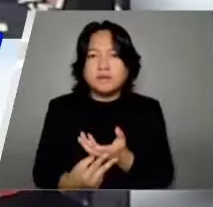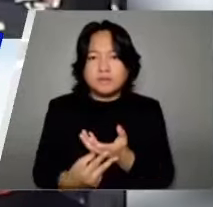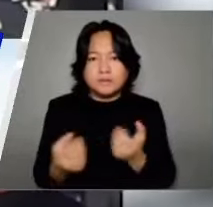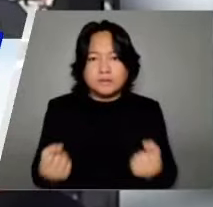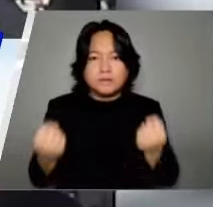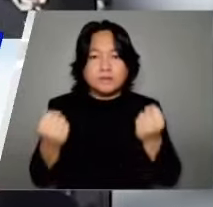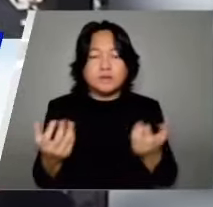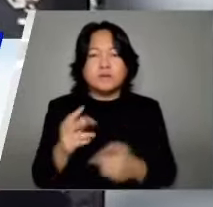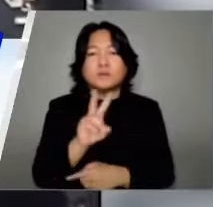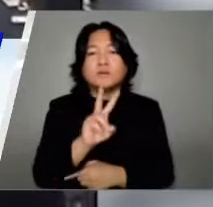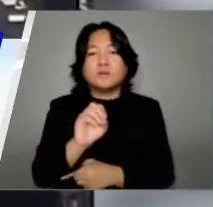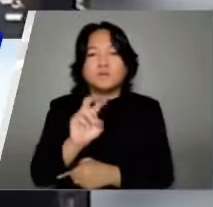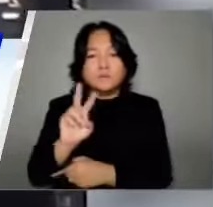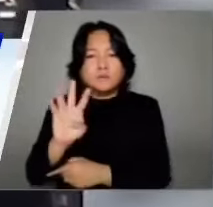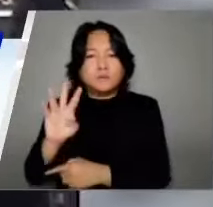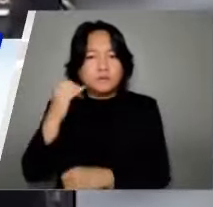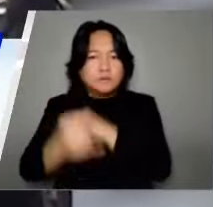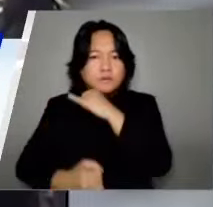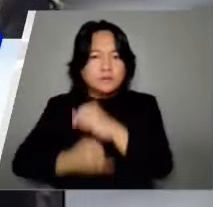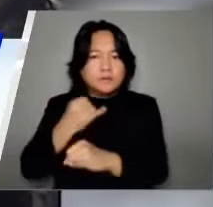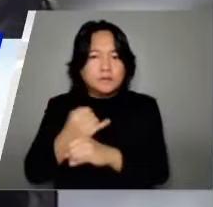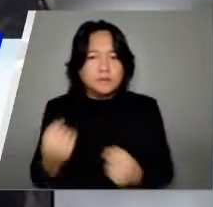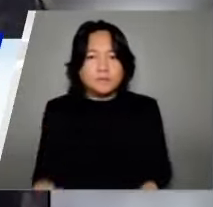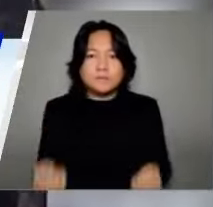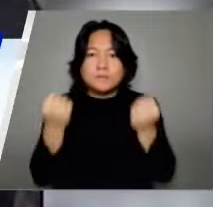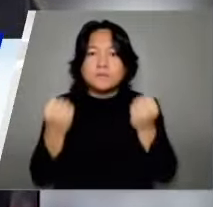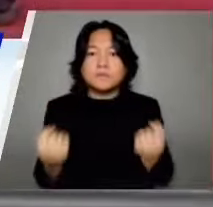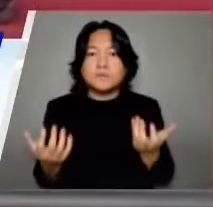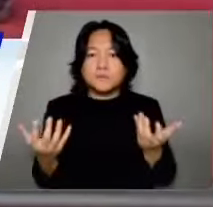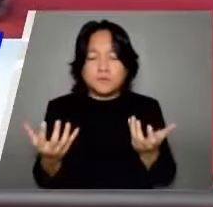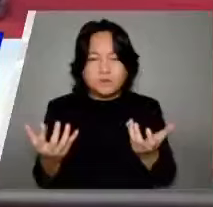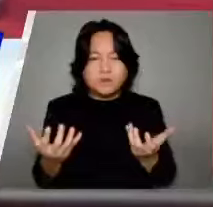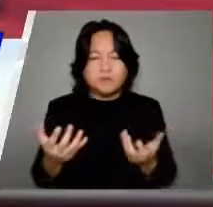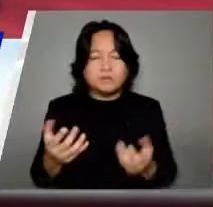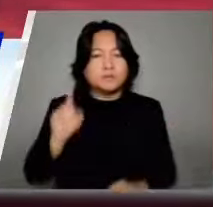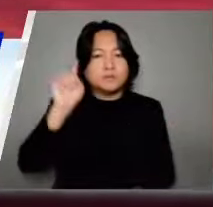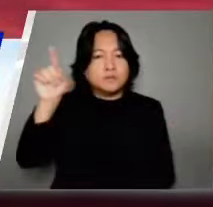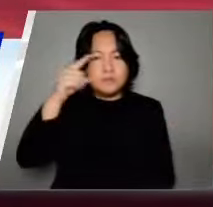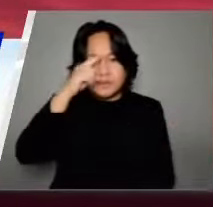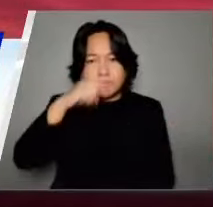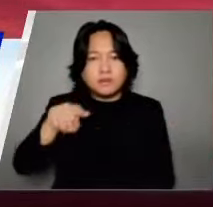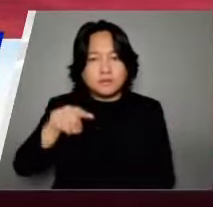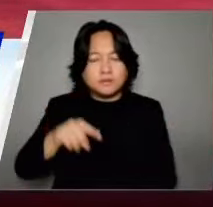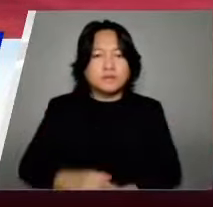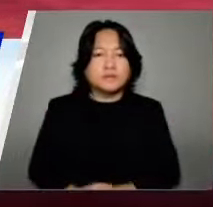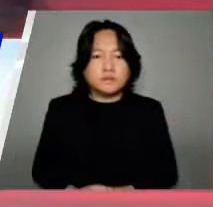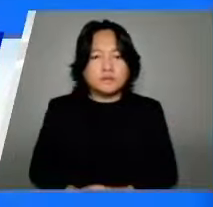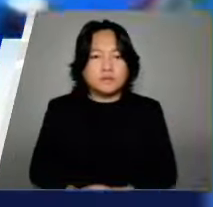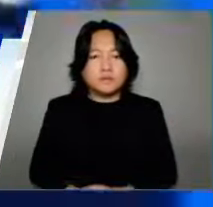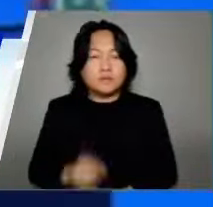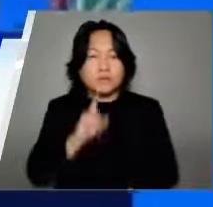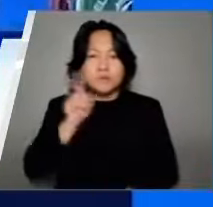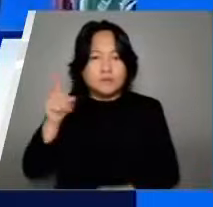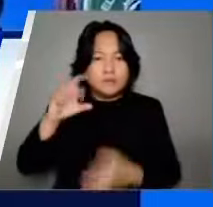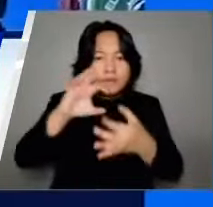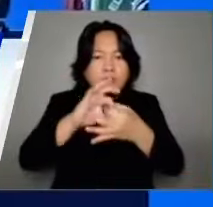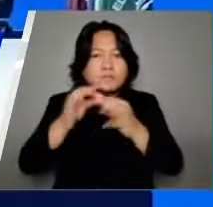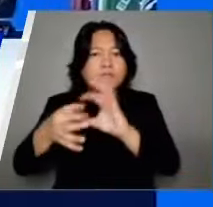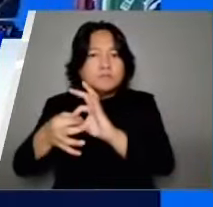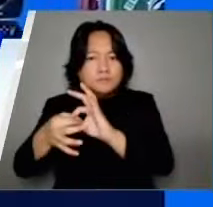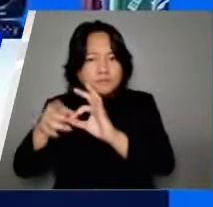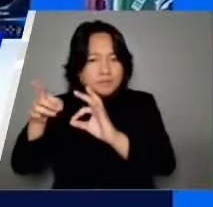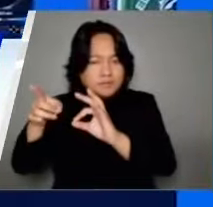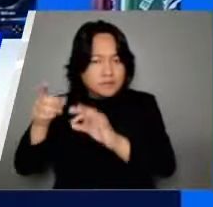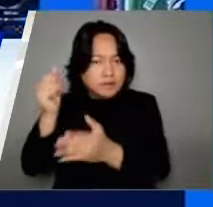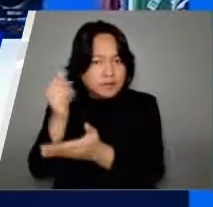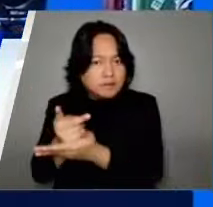2024 International Weightlifting Federation World Cup sa Thailand na isa ring Olympic qualifying tournament. Pampito